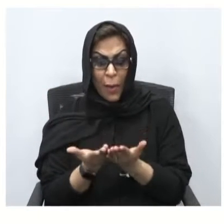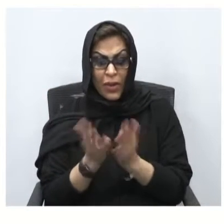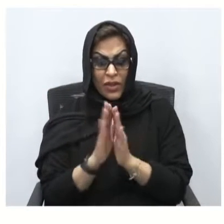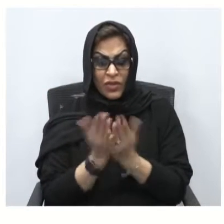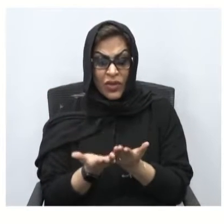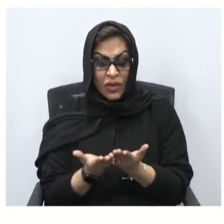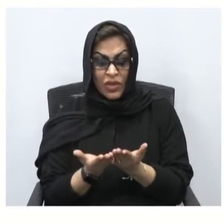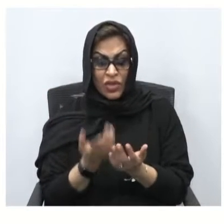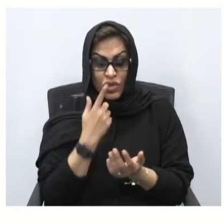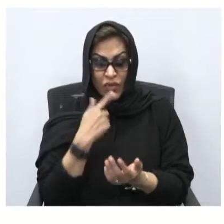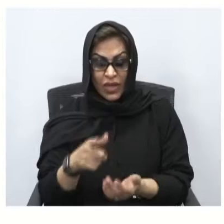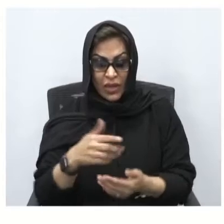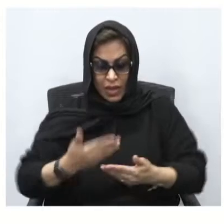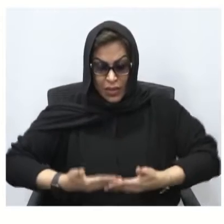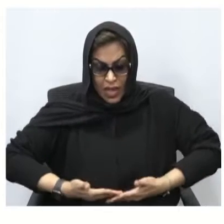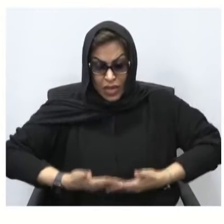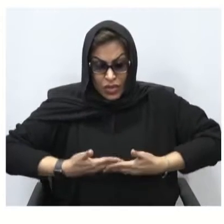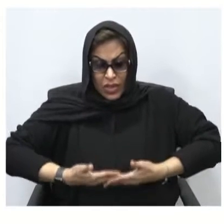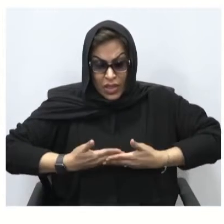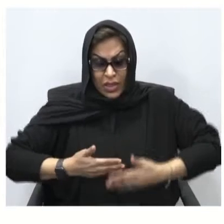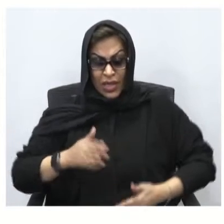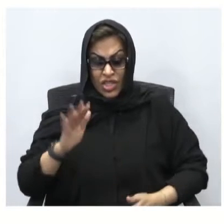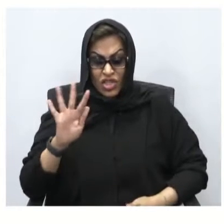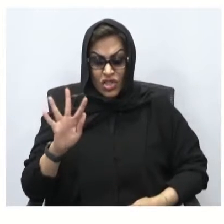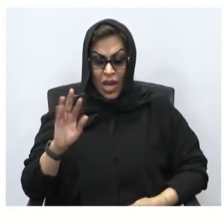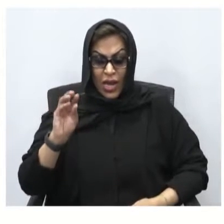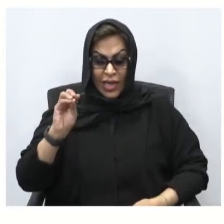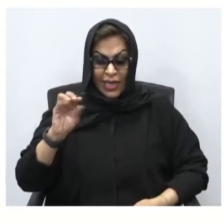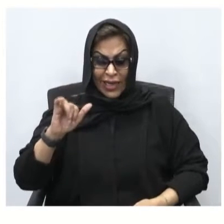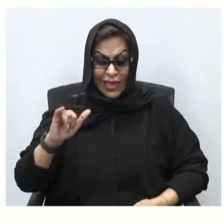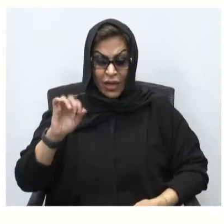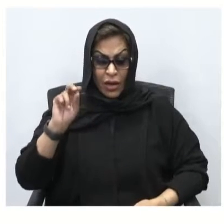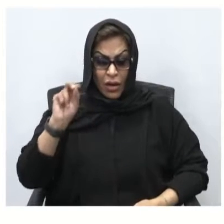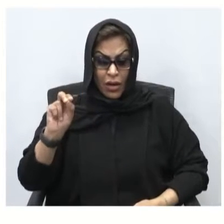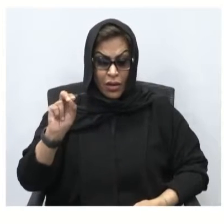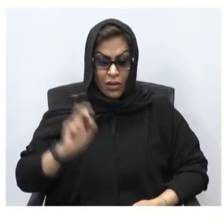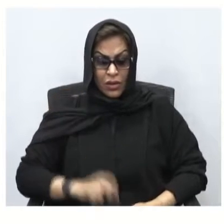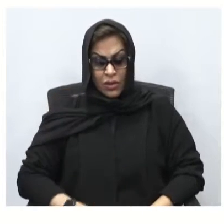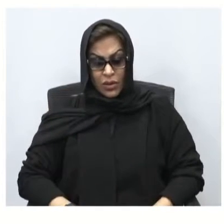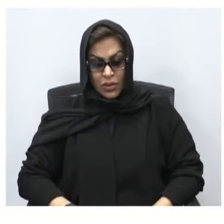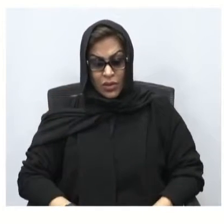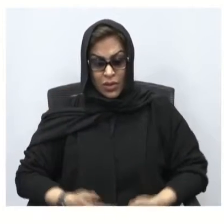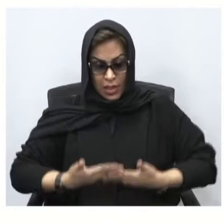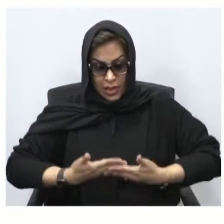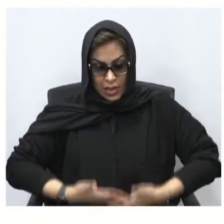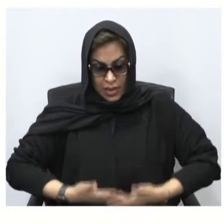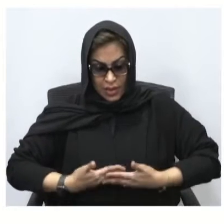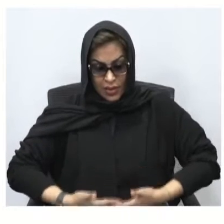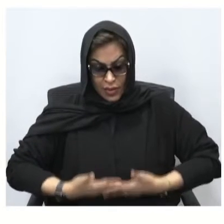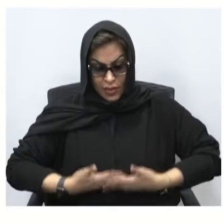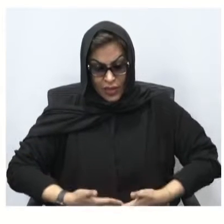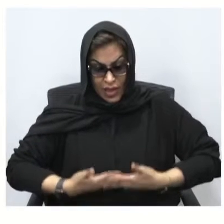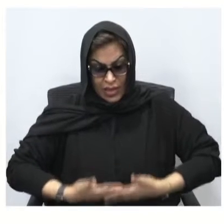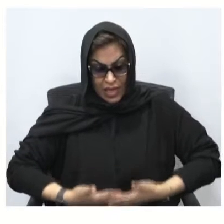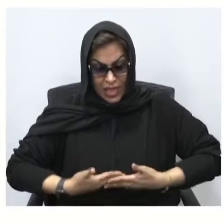الشهيق ماذا حدث للحجاب حاجز ممتاز ينزل للاسفل اذا